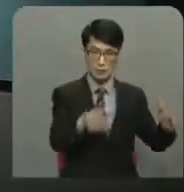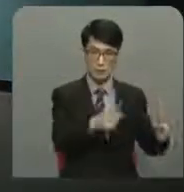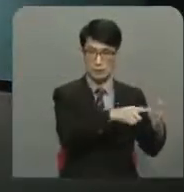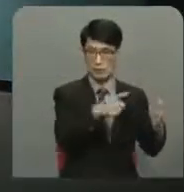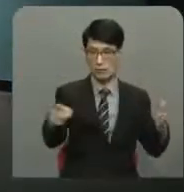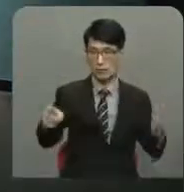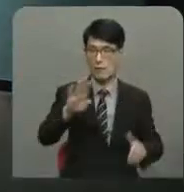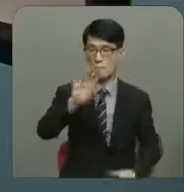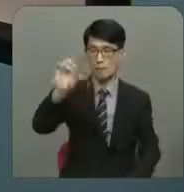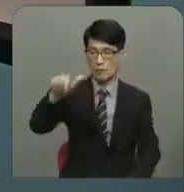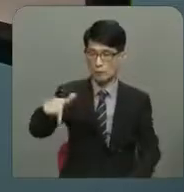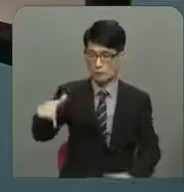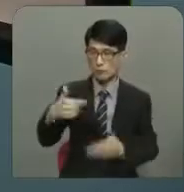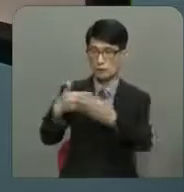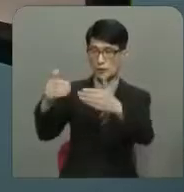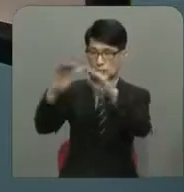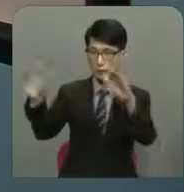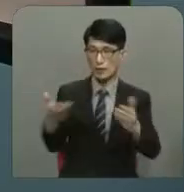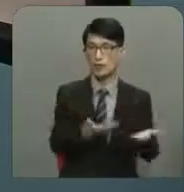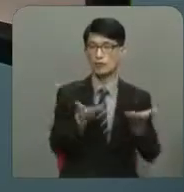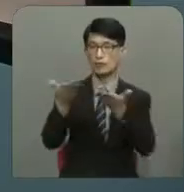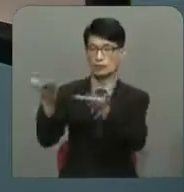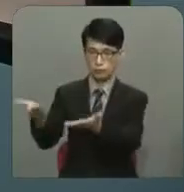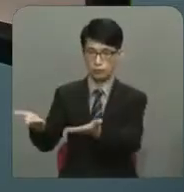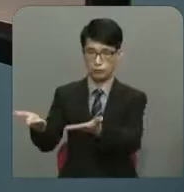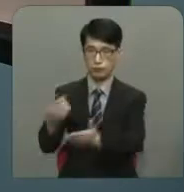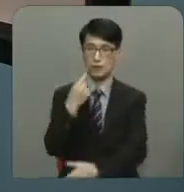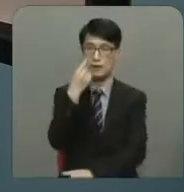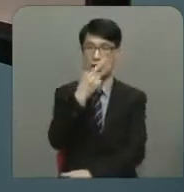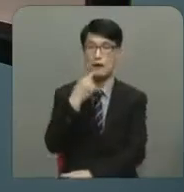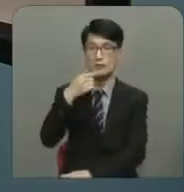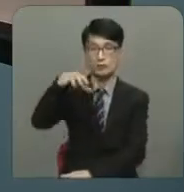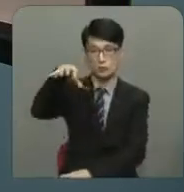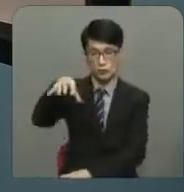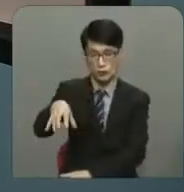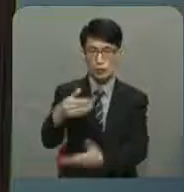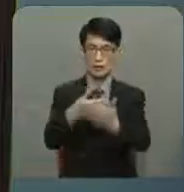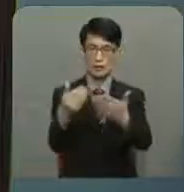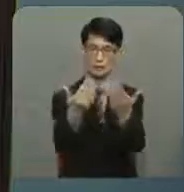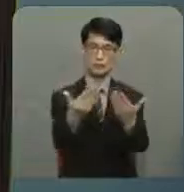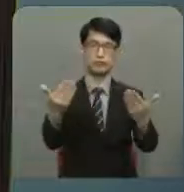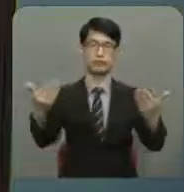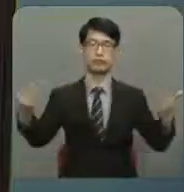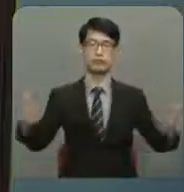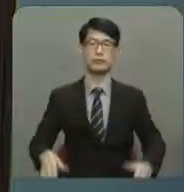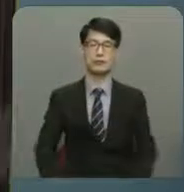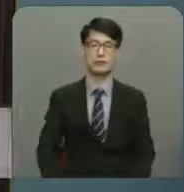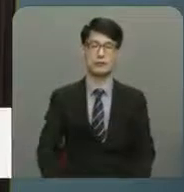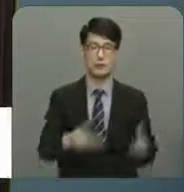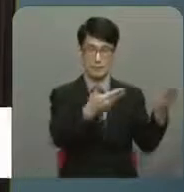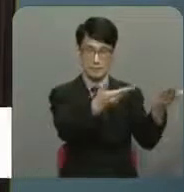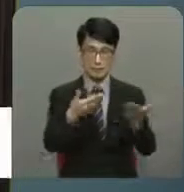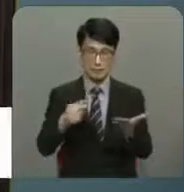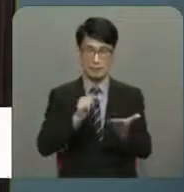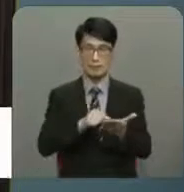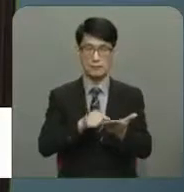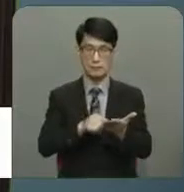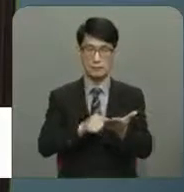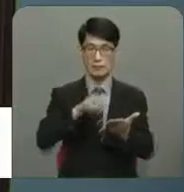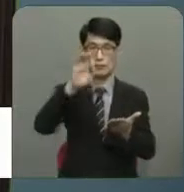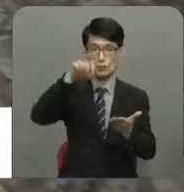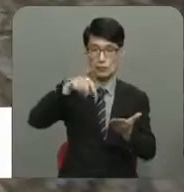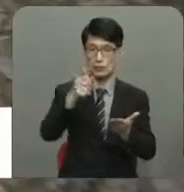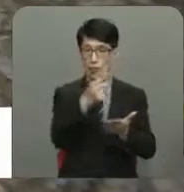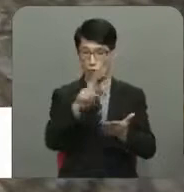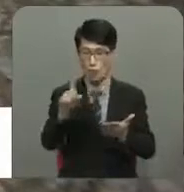미술관에 기증하면서 최근 고향으로 돌아온 박수근 화백의 작품들입니다. 이번에 기증받은 작품은 유화와 드로잉 등